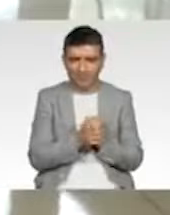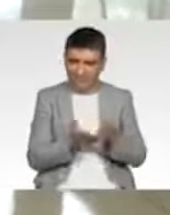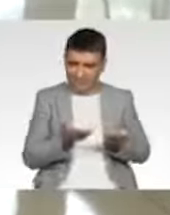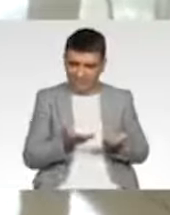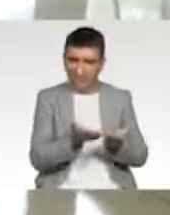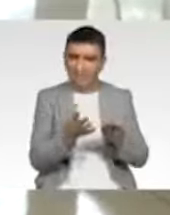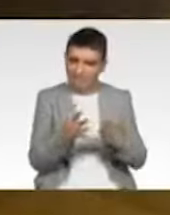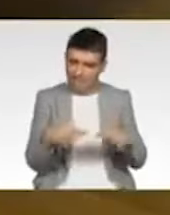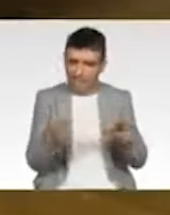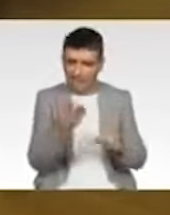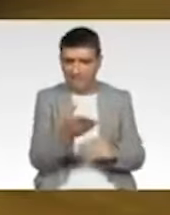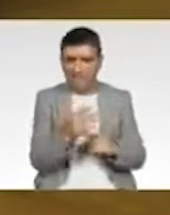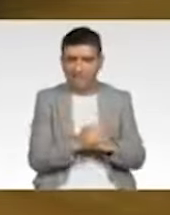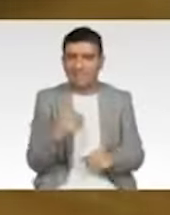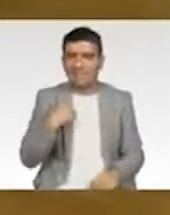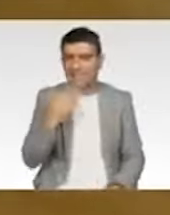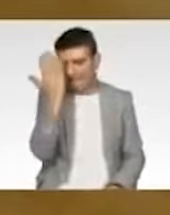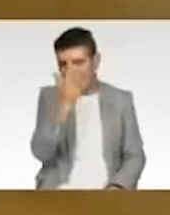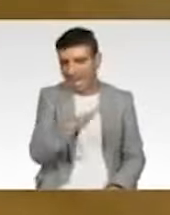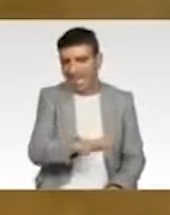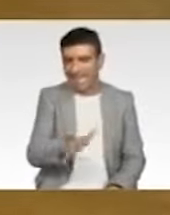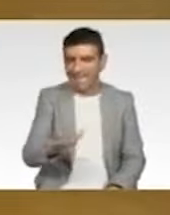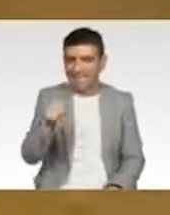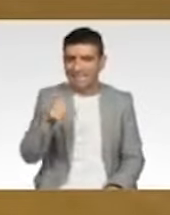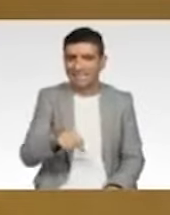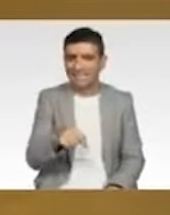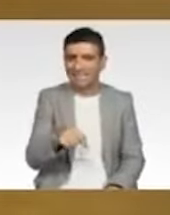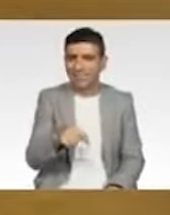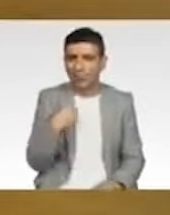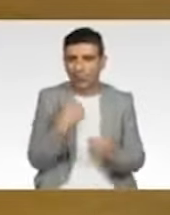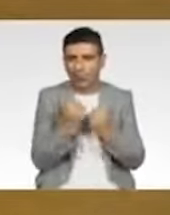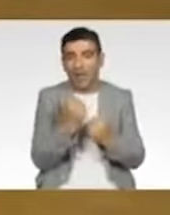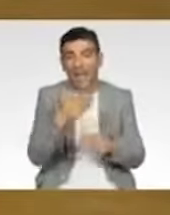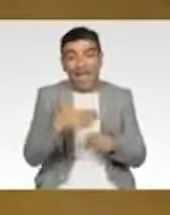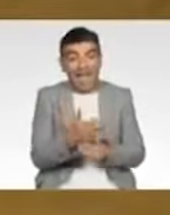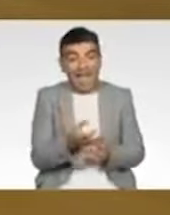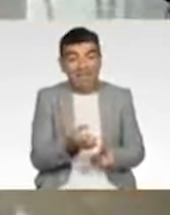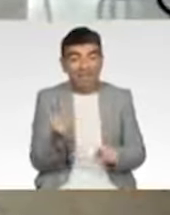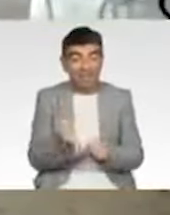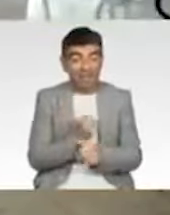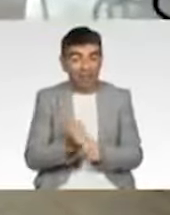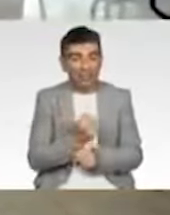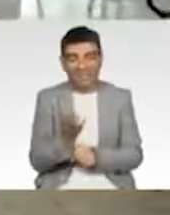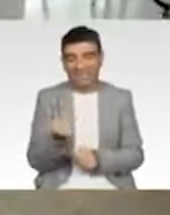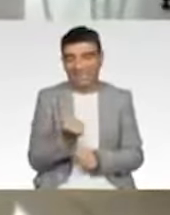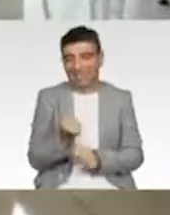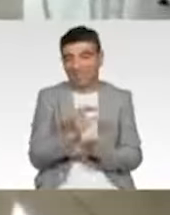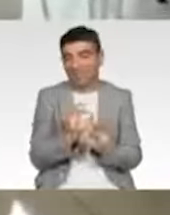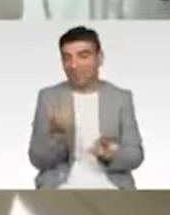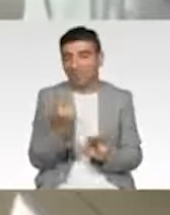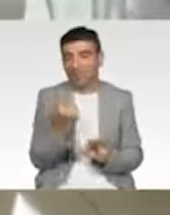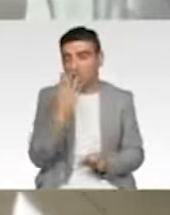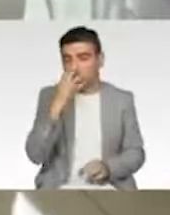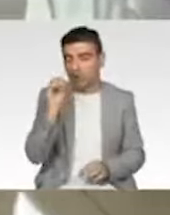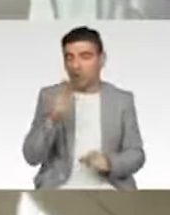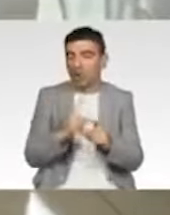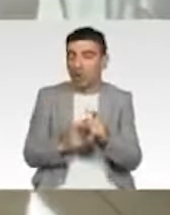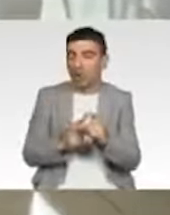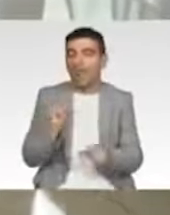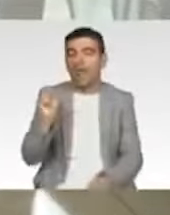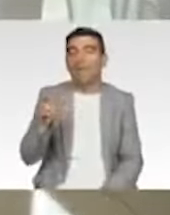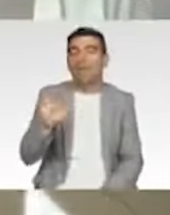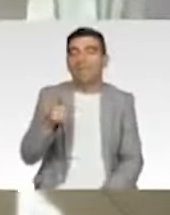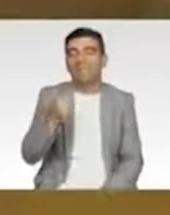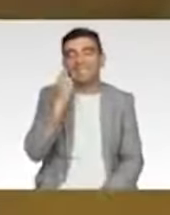fırınımız var zaten. Biz Karadenizliler biraz dudumluyuzdur. Ekmeğimizi taştan çıkarırız. O yüzden hiçbir şeyi çöpe atmayız. Bizde hiçbir